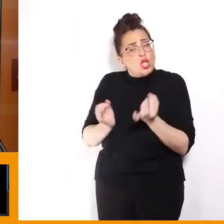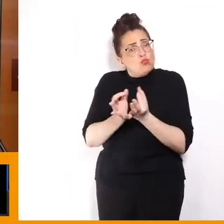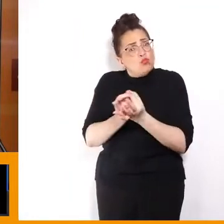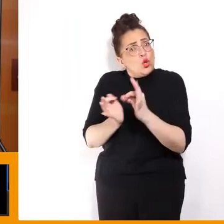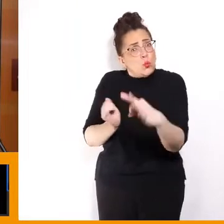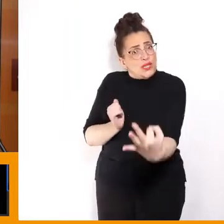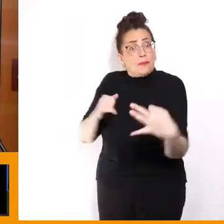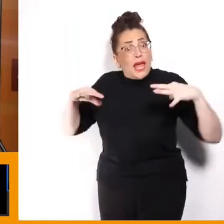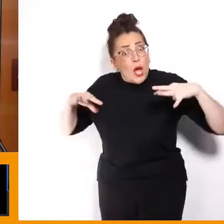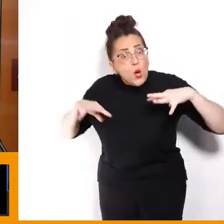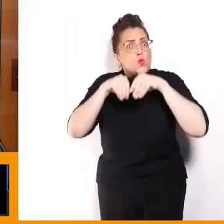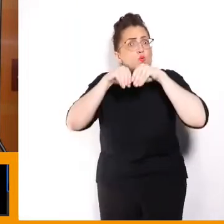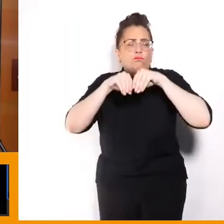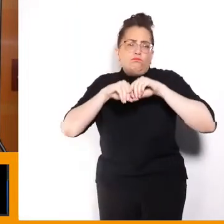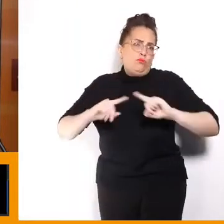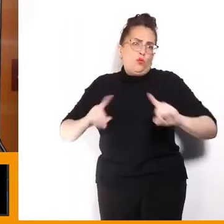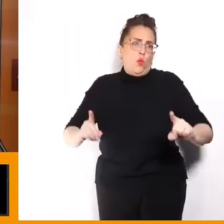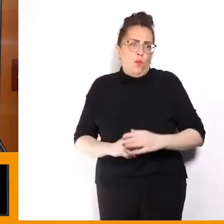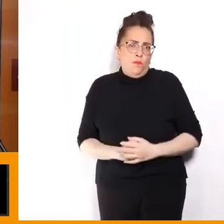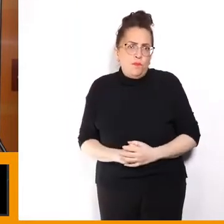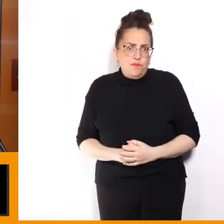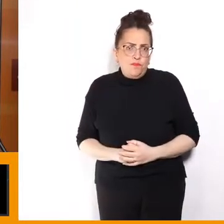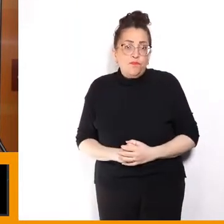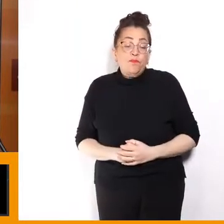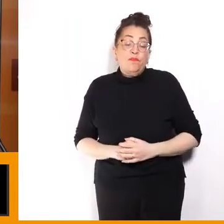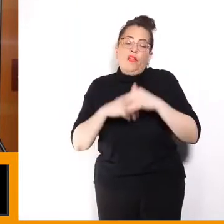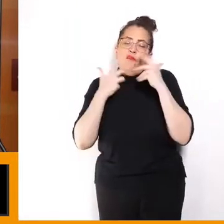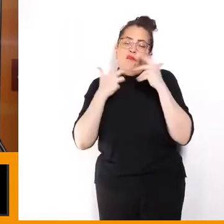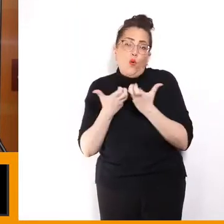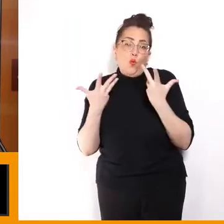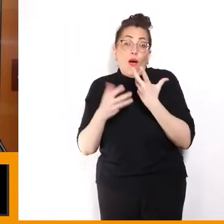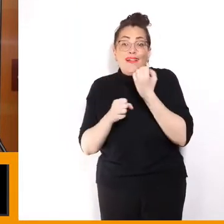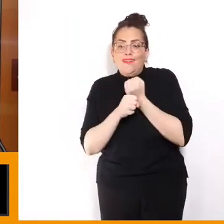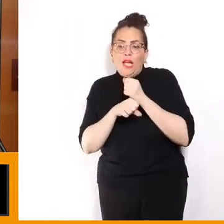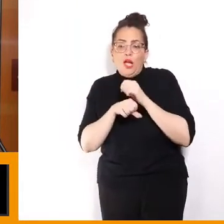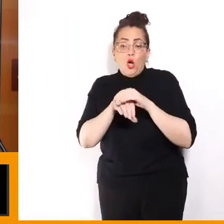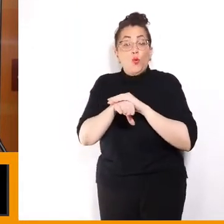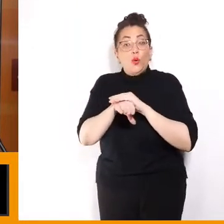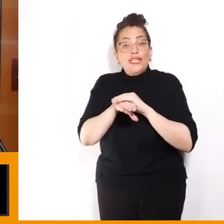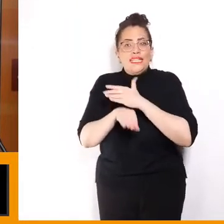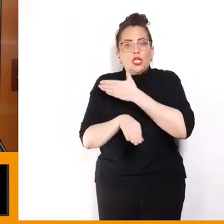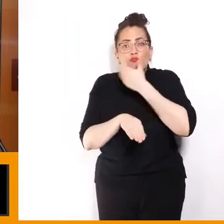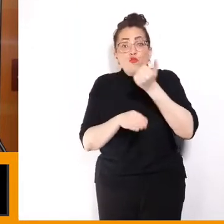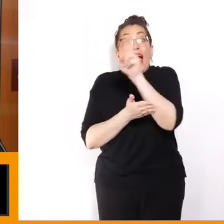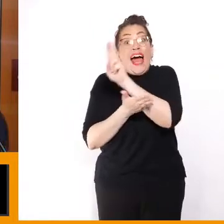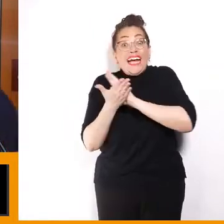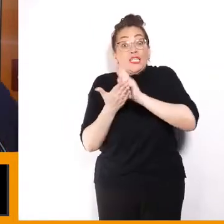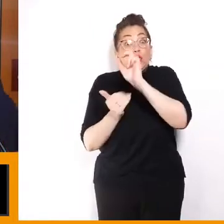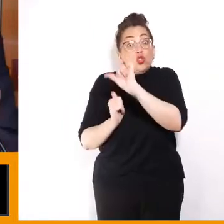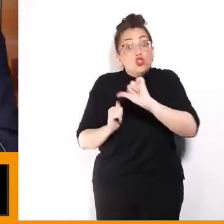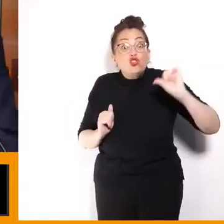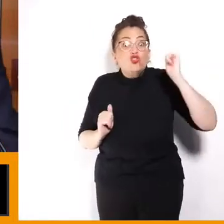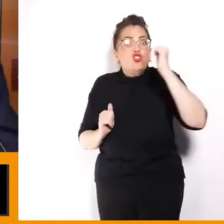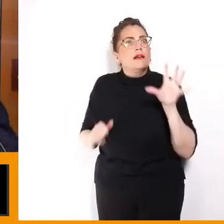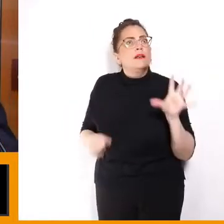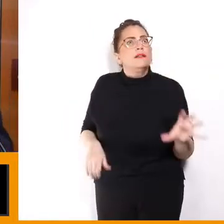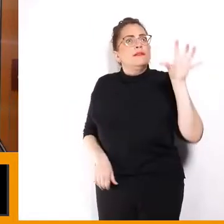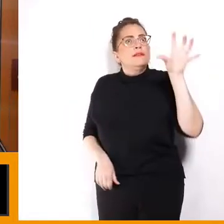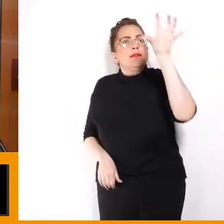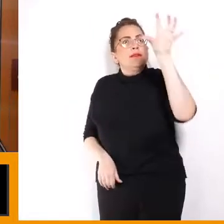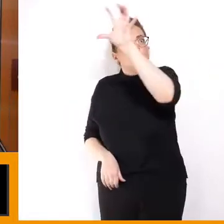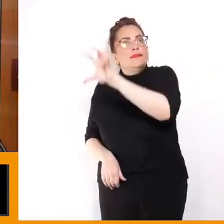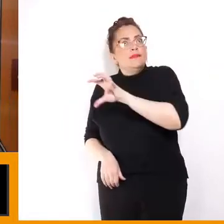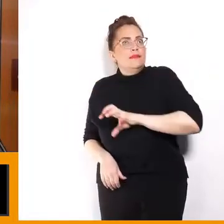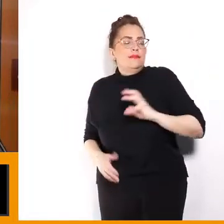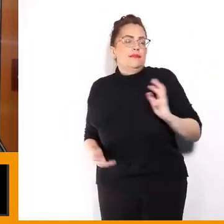nous souhaitons que la politique de l'emploi soit régionalisée. Voilà, ça concerne Pôle emploi, mais ça concerne aussi l'emploi des travailleurs handicapés, parce